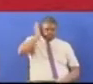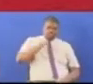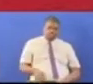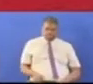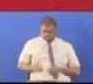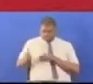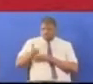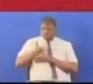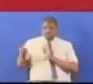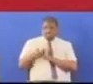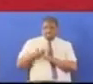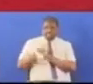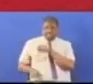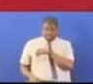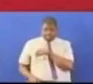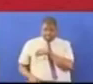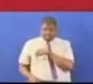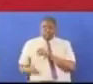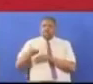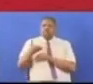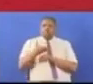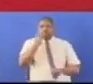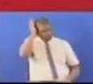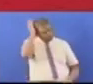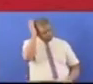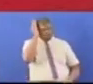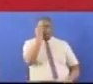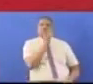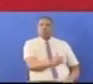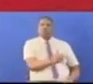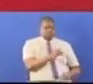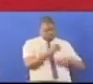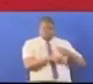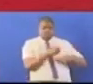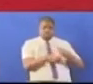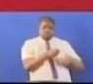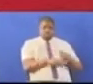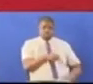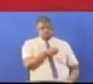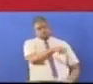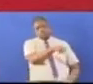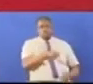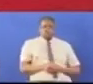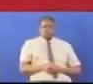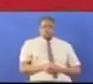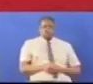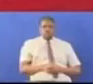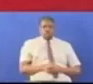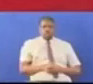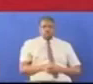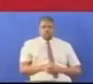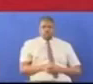kwamba itahusu tu zile mali ambazo zinahusiana moja kwa moja na mradi huo. Mheshimiwa Naibu